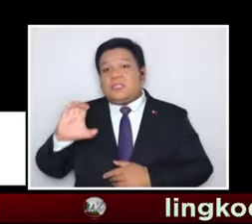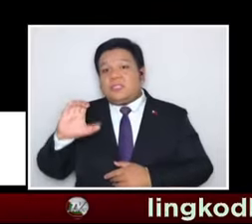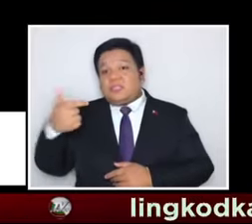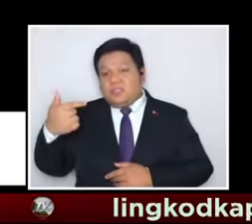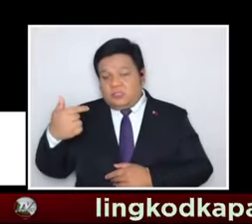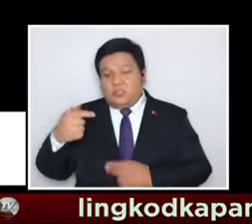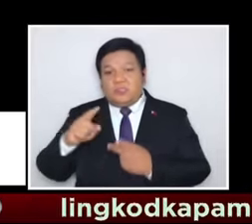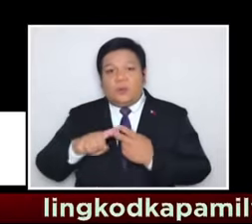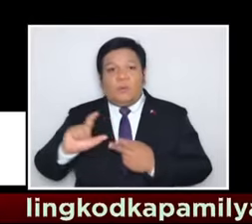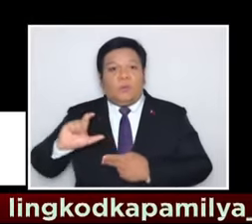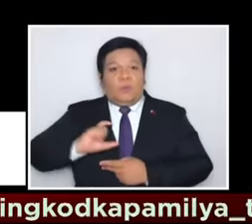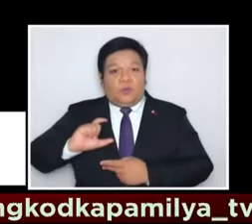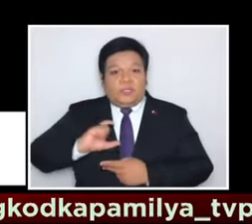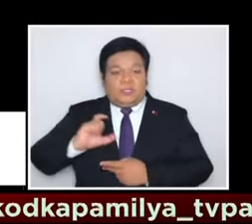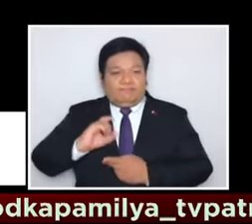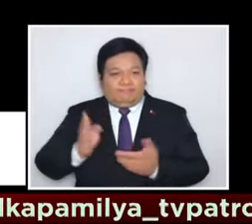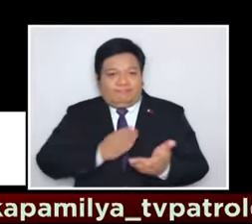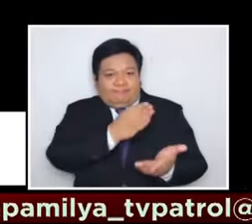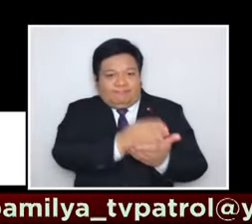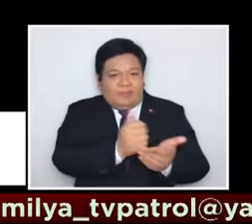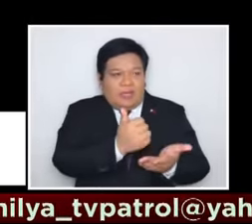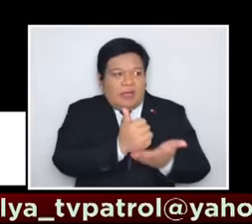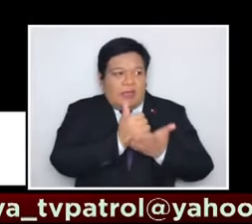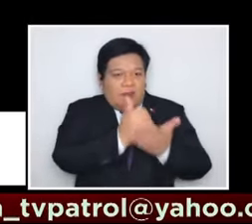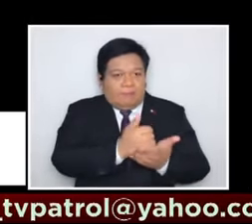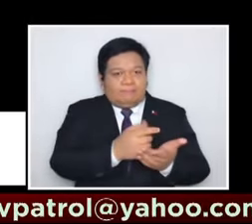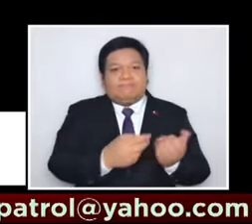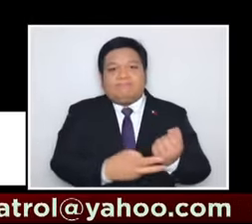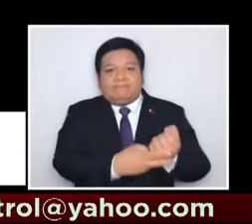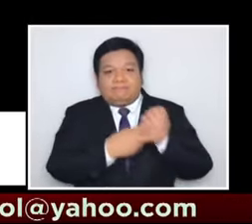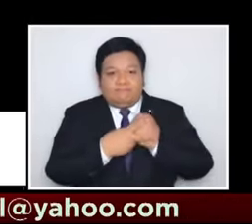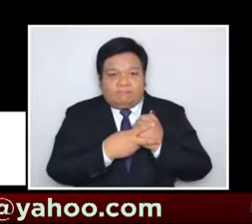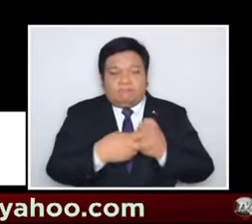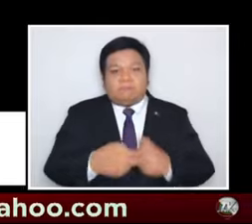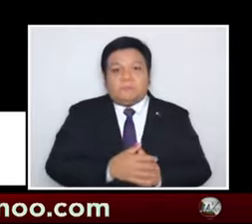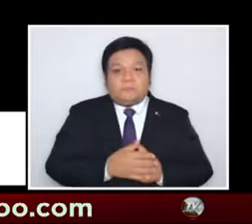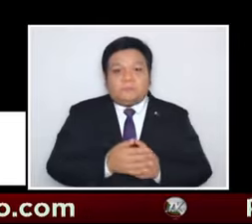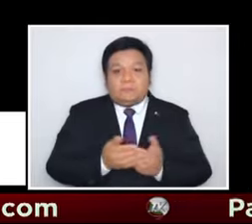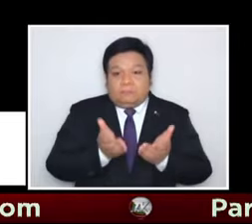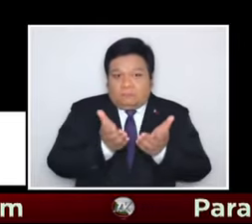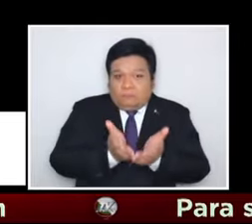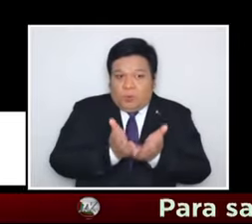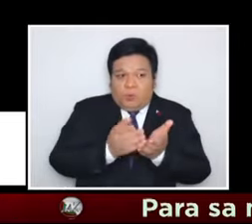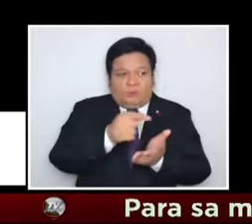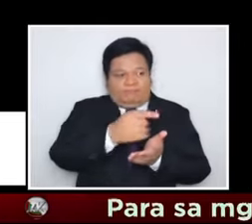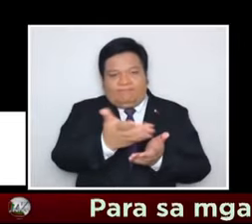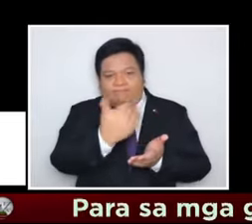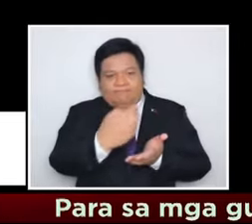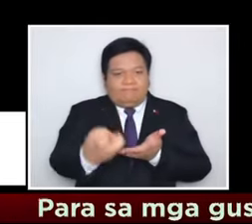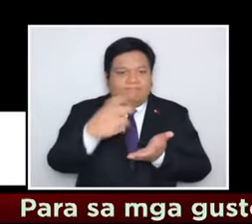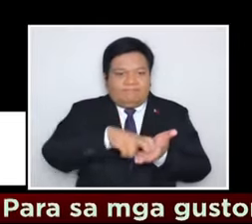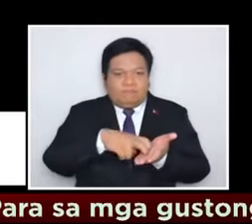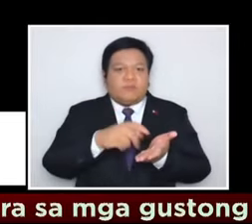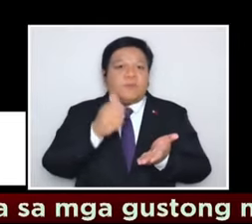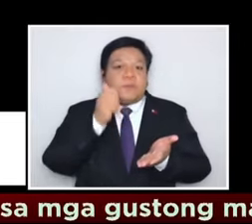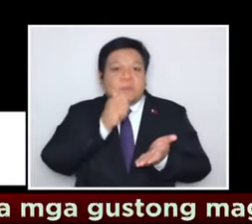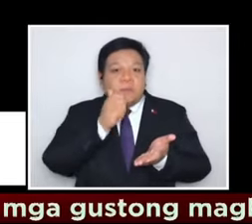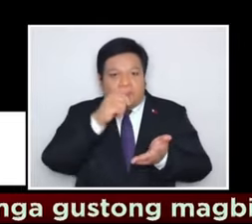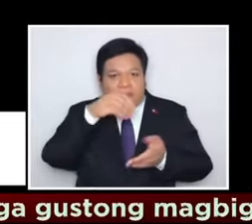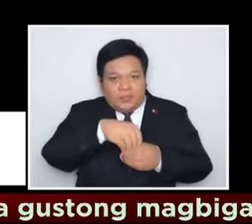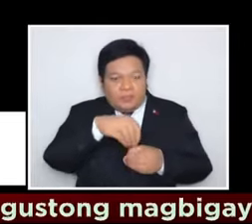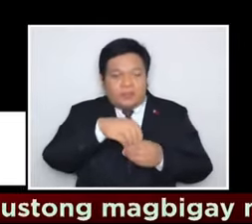ng City Disaster Risk Reduction and Management Office. Isinakay sa rescue boat ang mga babae, bata at